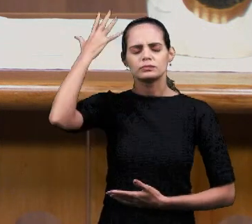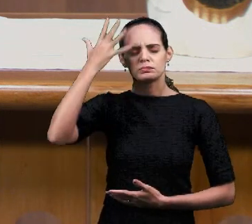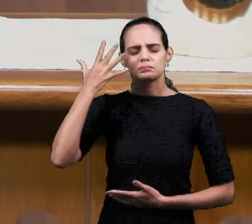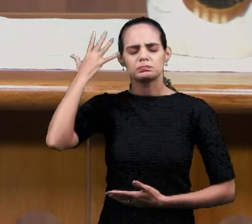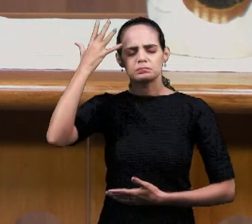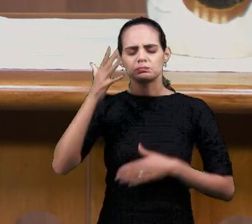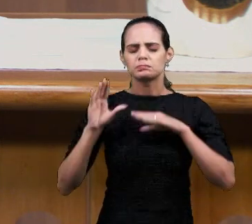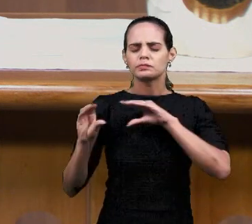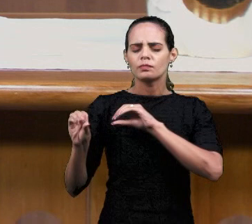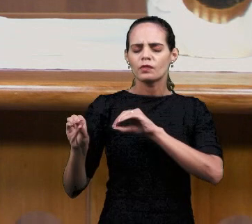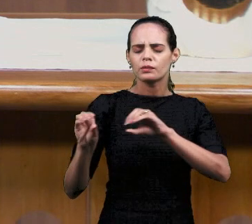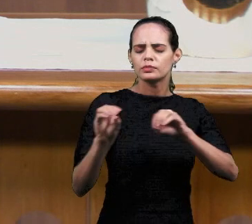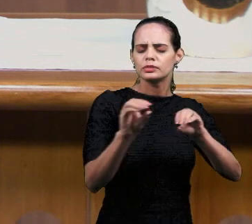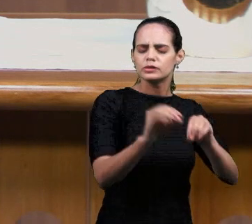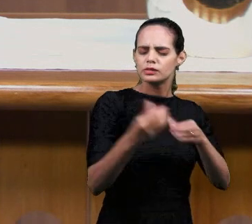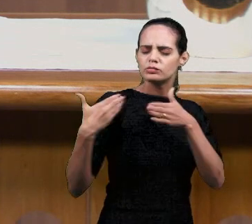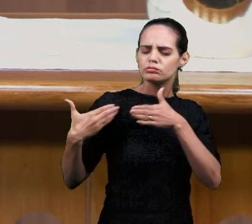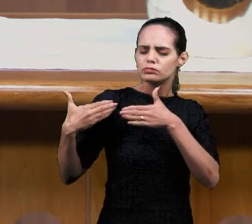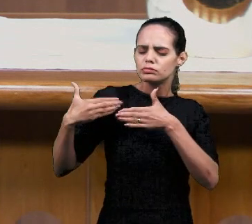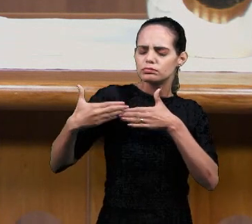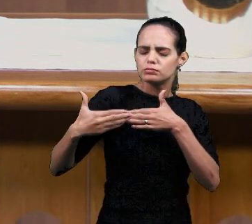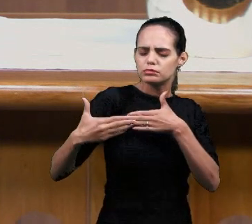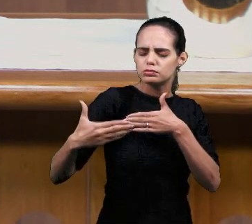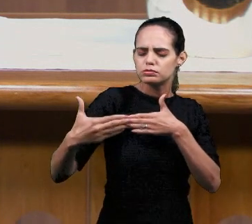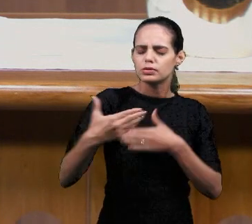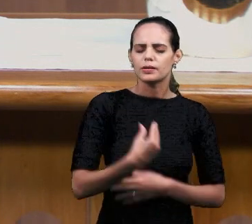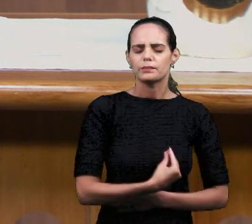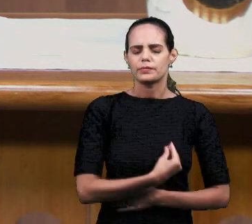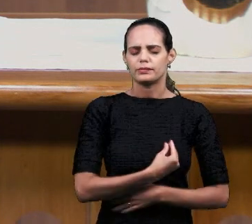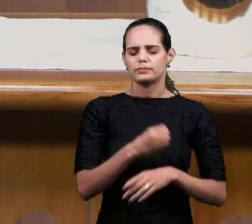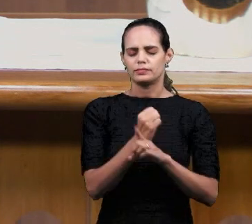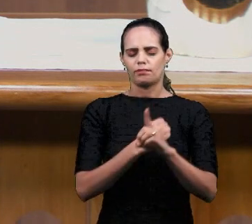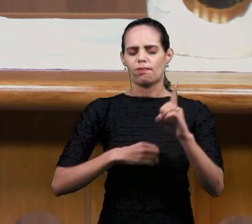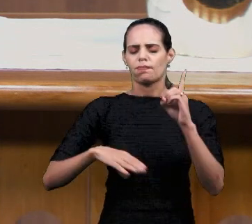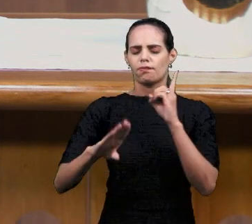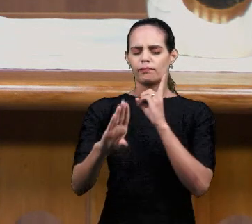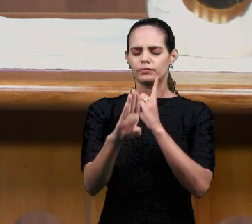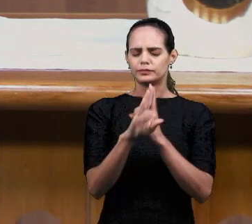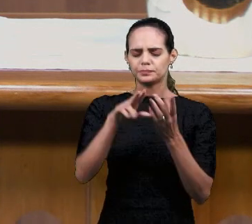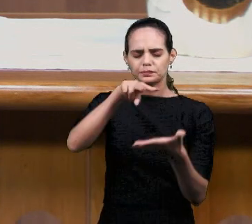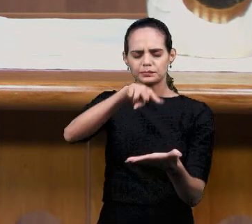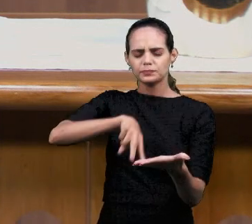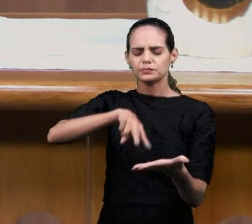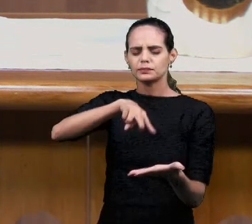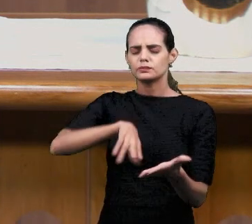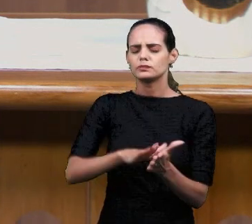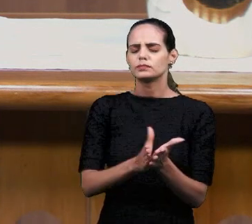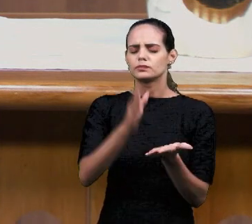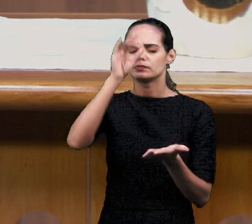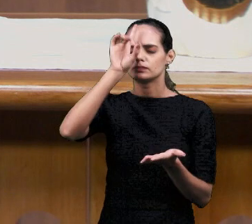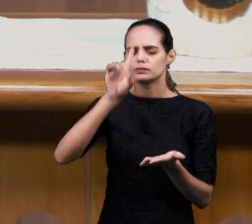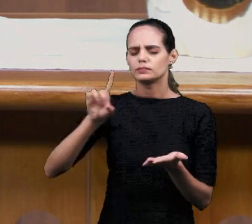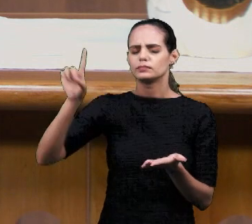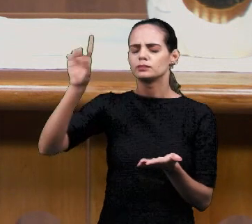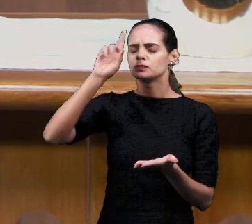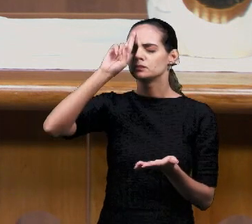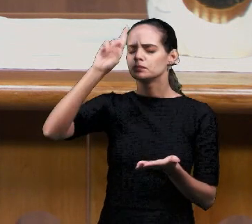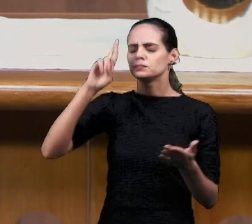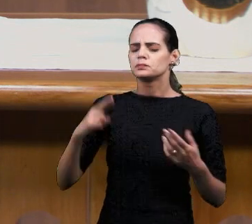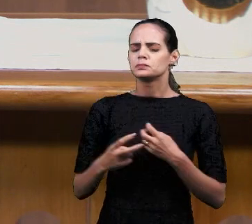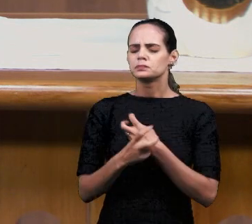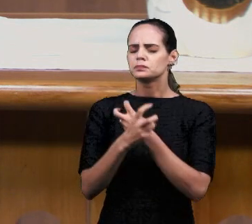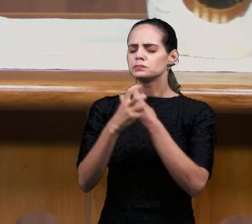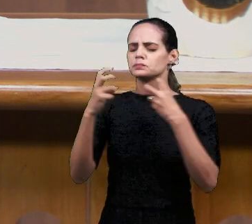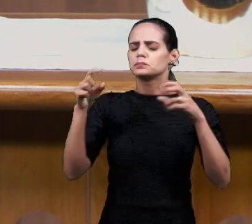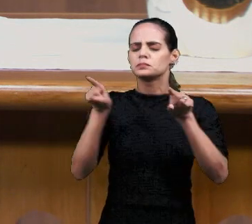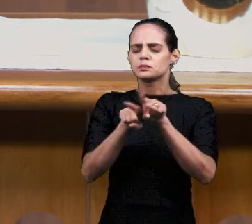l'enseignement de ta parole, la participation de l'école biblique, lecture de la Bible. Nous supplions aussi en faveur des enfants